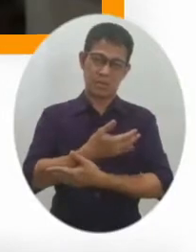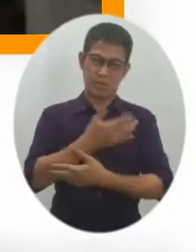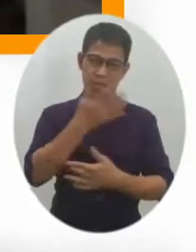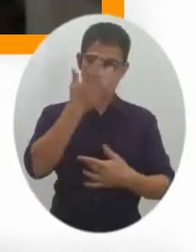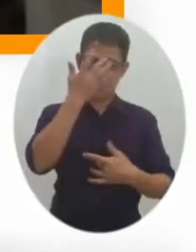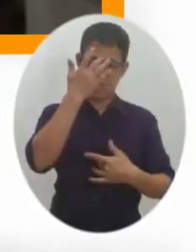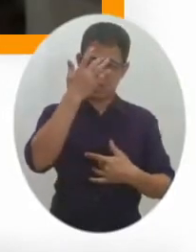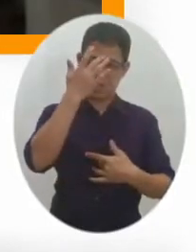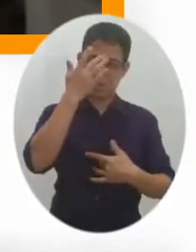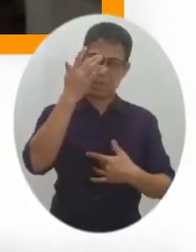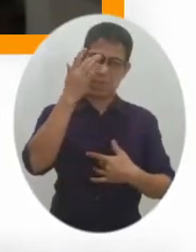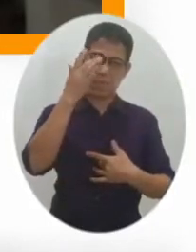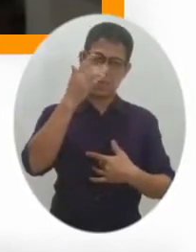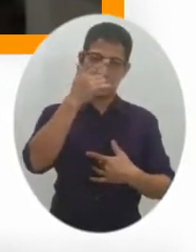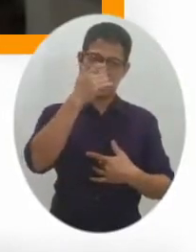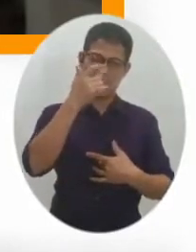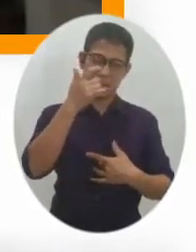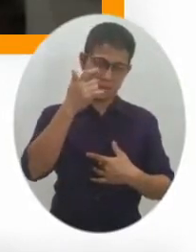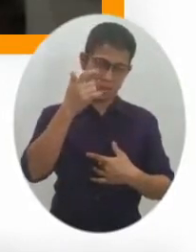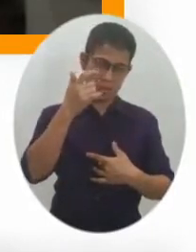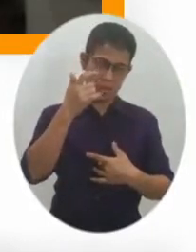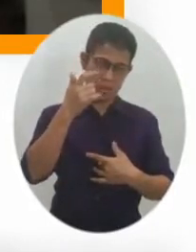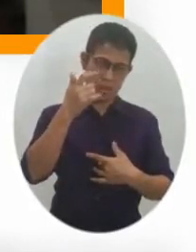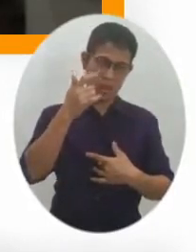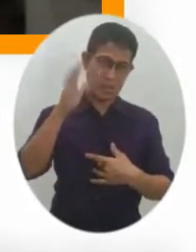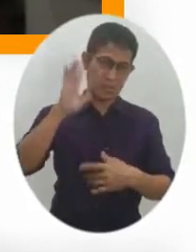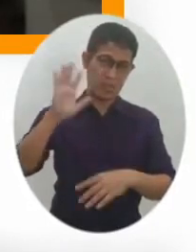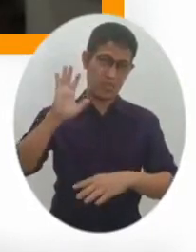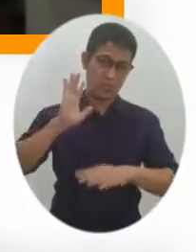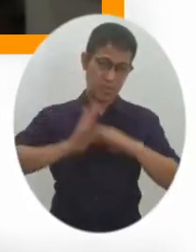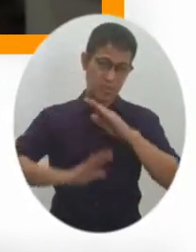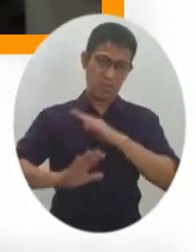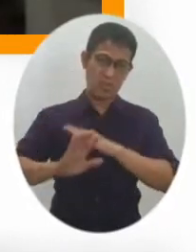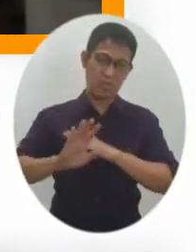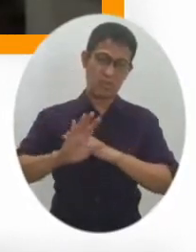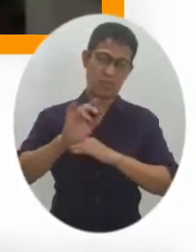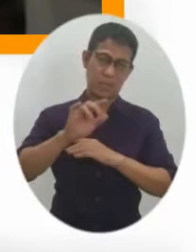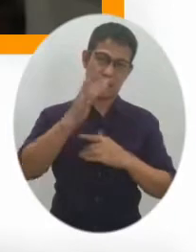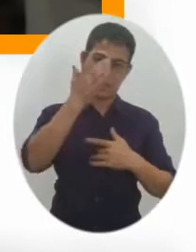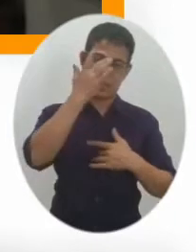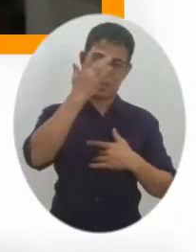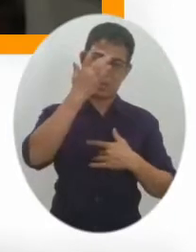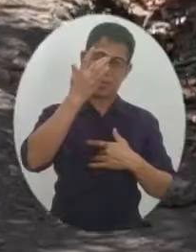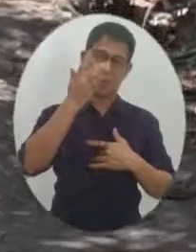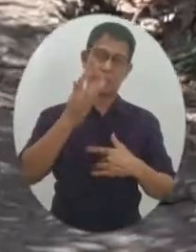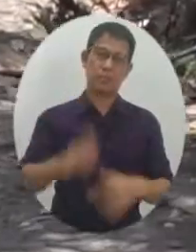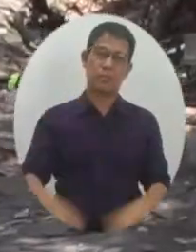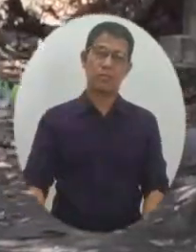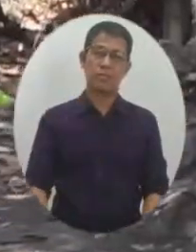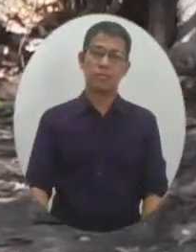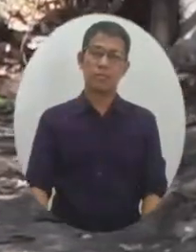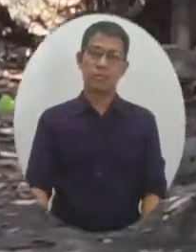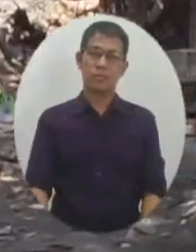siya ay meron ng problema dahil nandun na ito nung siya ay pinanganak.